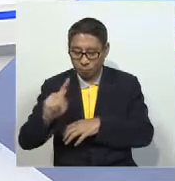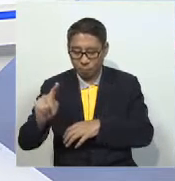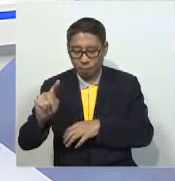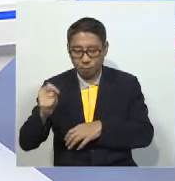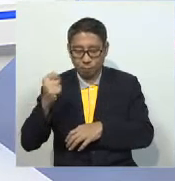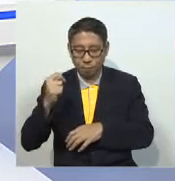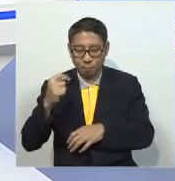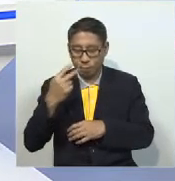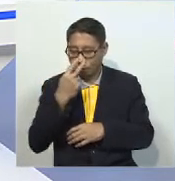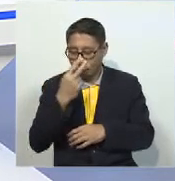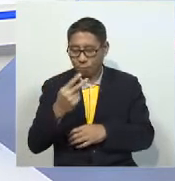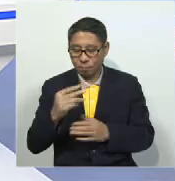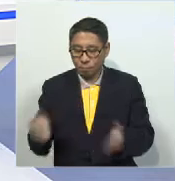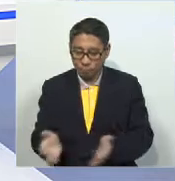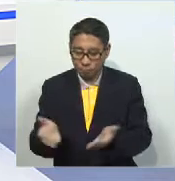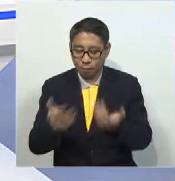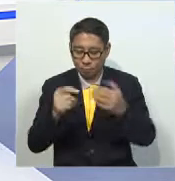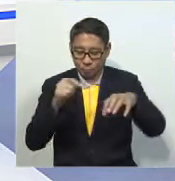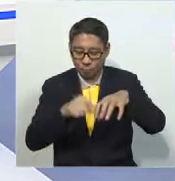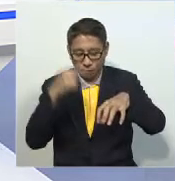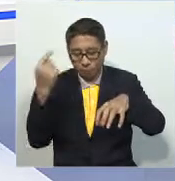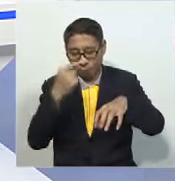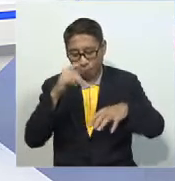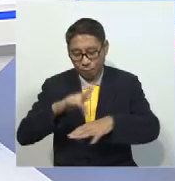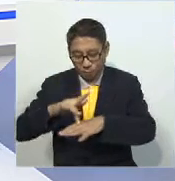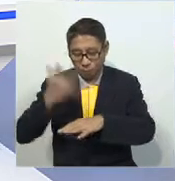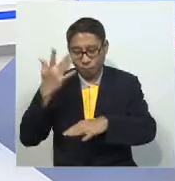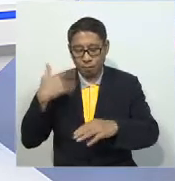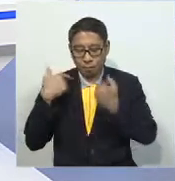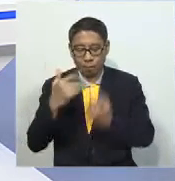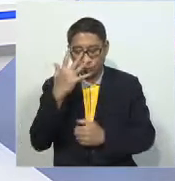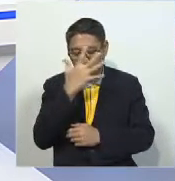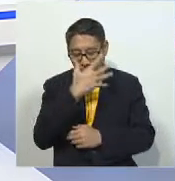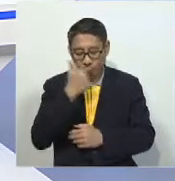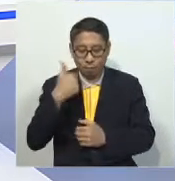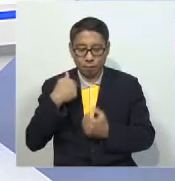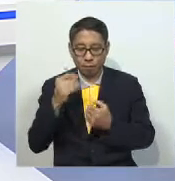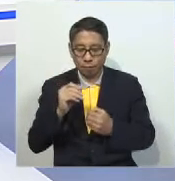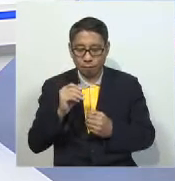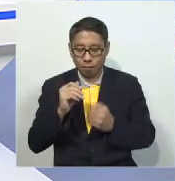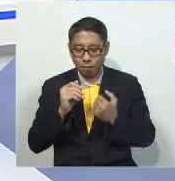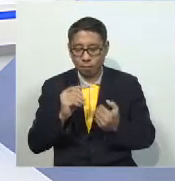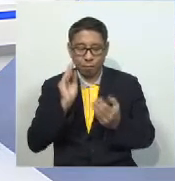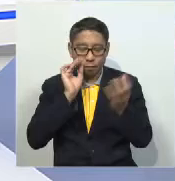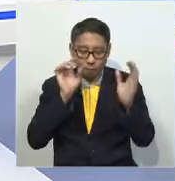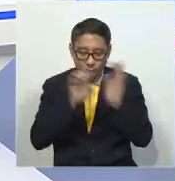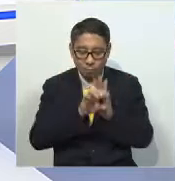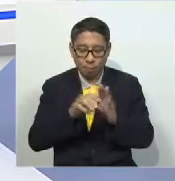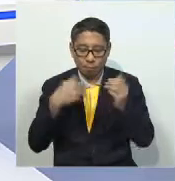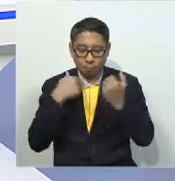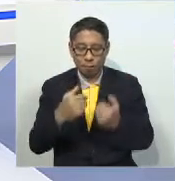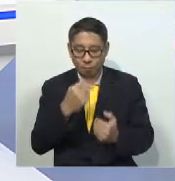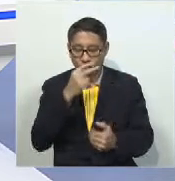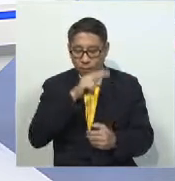ครับซึ่งทางจังหวัดเองเตรียมมีการส่งเสริมให้เป็นแหล่งท่องเที่ยวเชิงธรรมชาตินะครับที่มีความสวยงามตระการตากับบรรยากาศที่เรียก